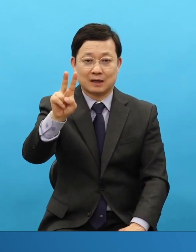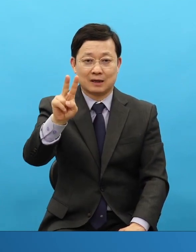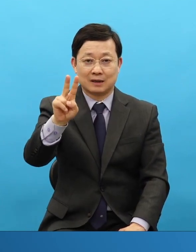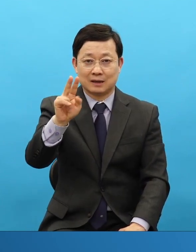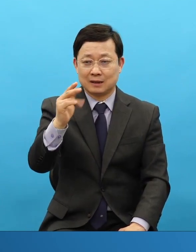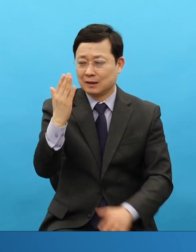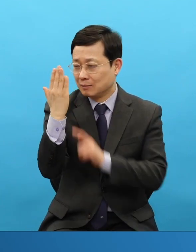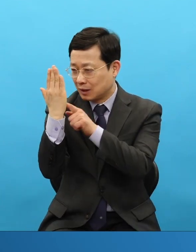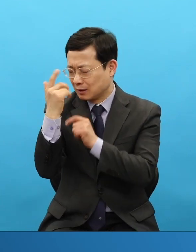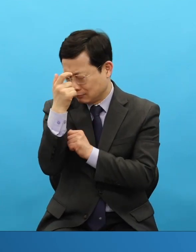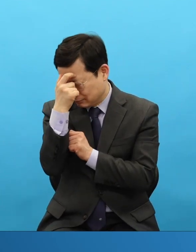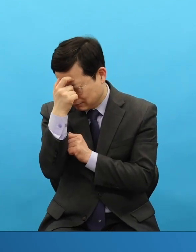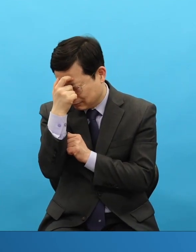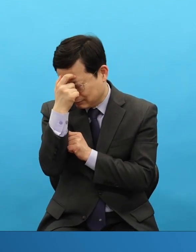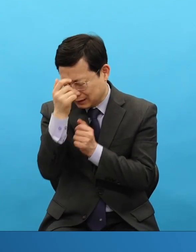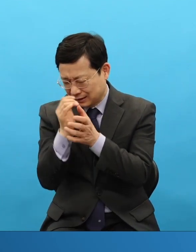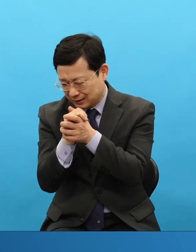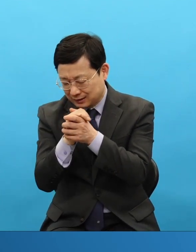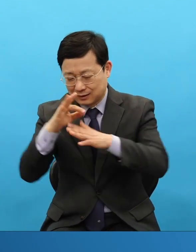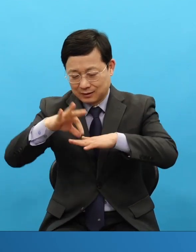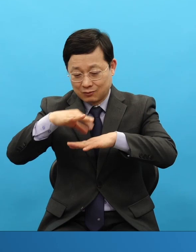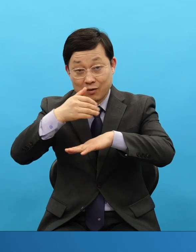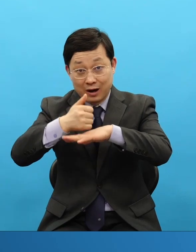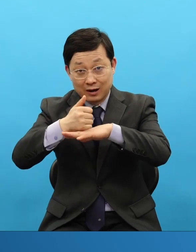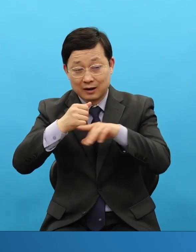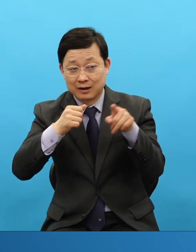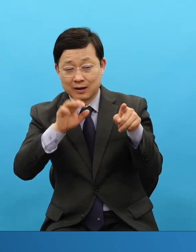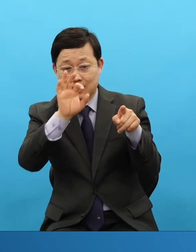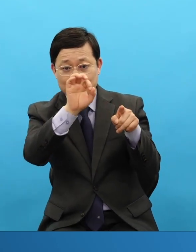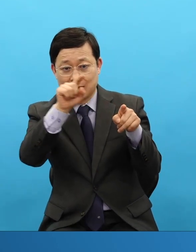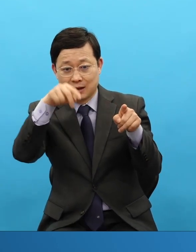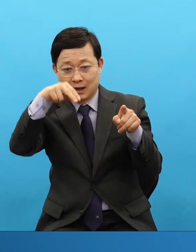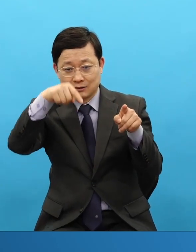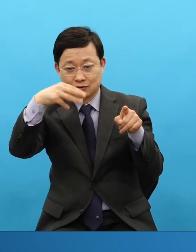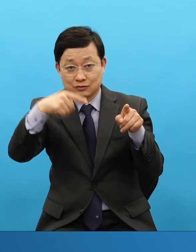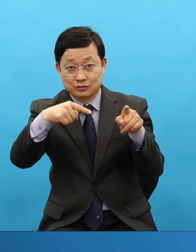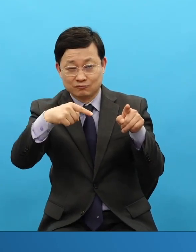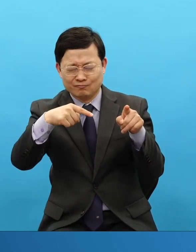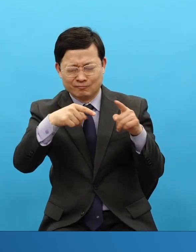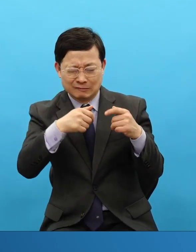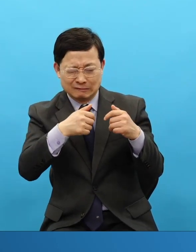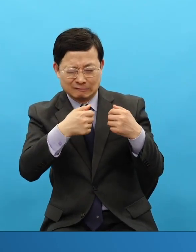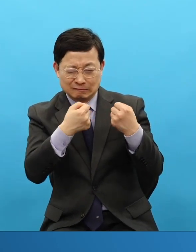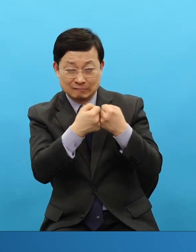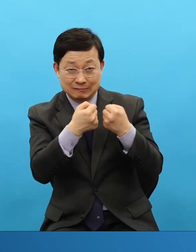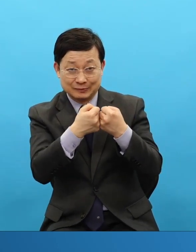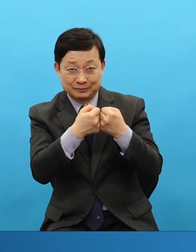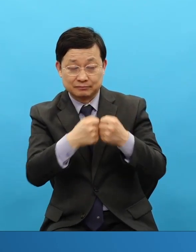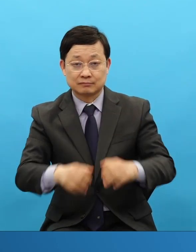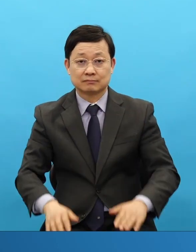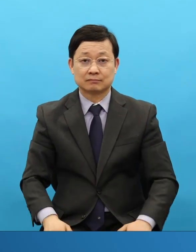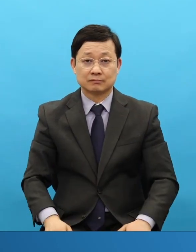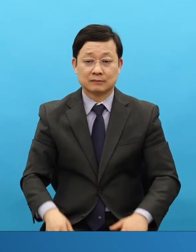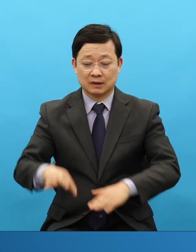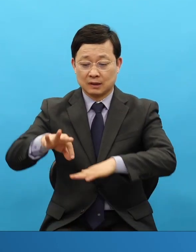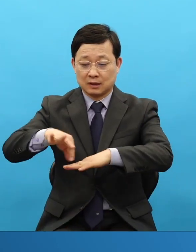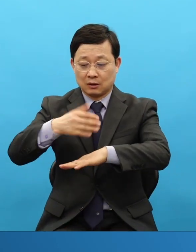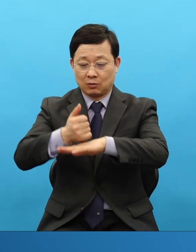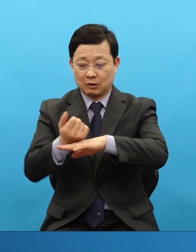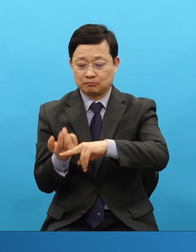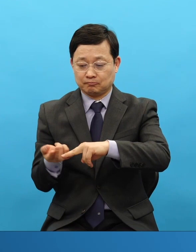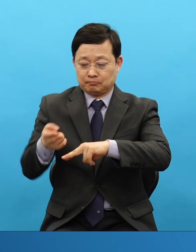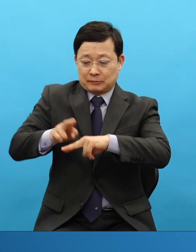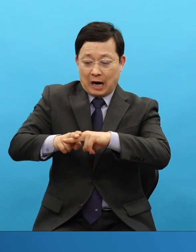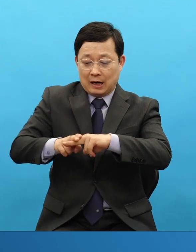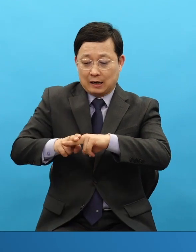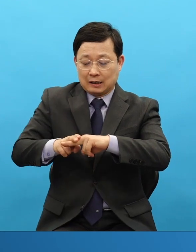아수르와 싸움 붙은 거죠. He got in a fight with the Assyrians. 히스기야 왕 되자마자 아수르에 연락했어요. As soon as